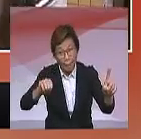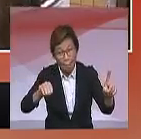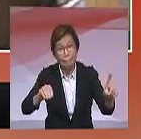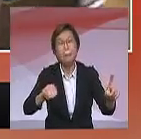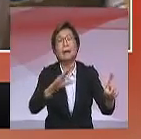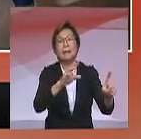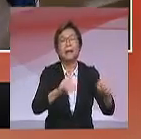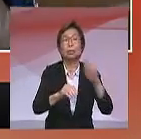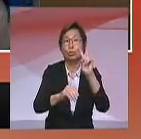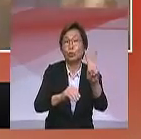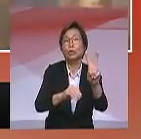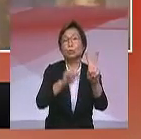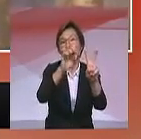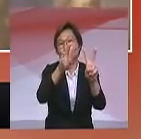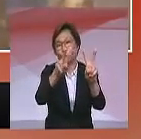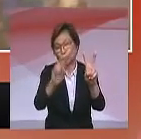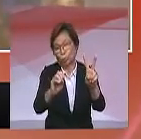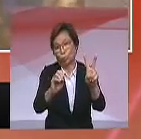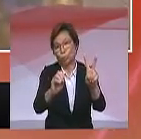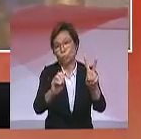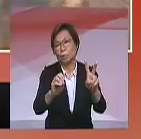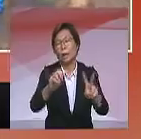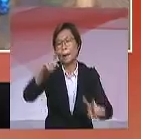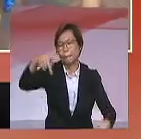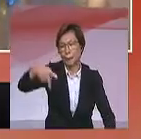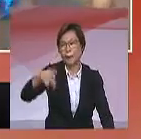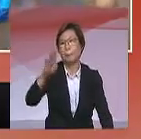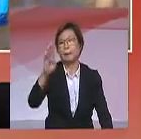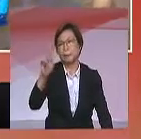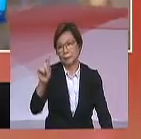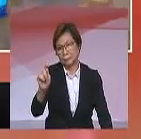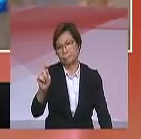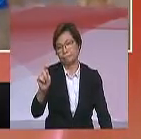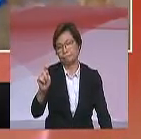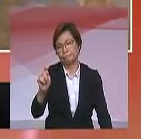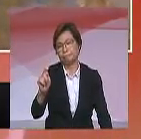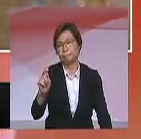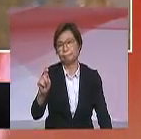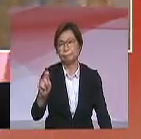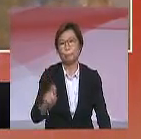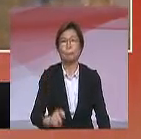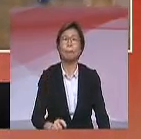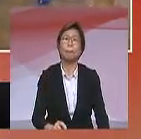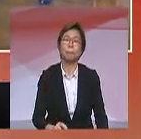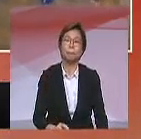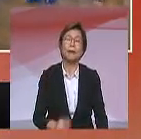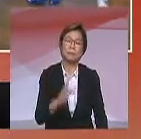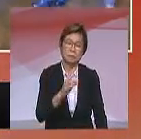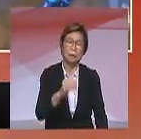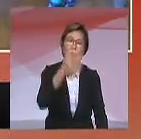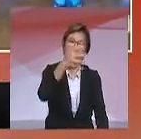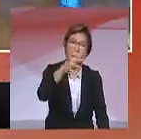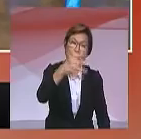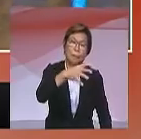serta 220 anggota pihak berkuasa tempatan ataupun PBT dan